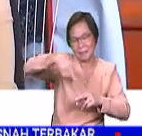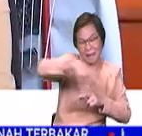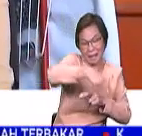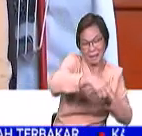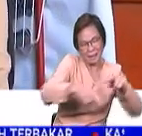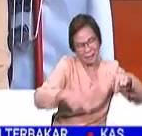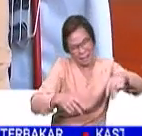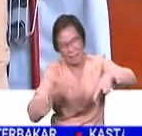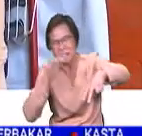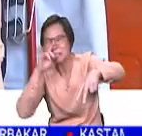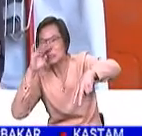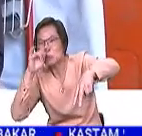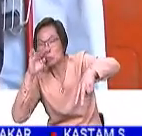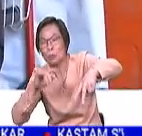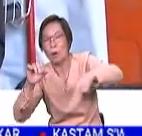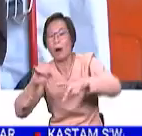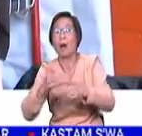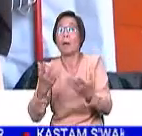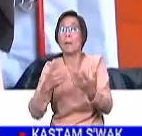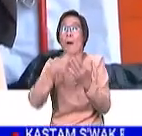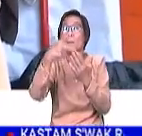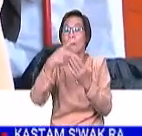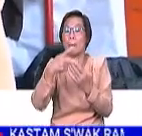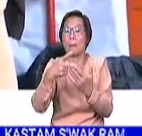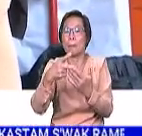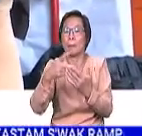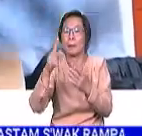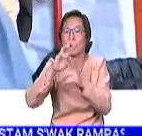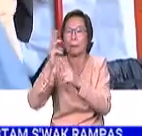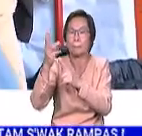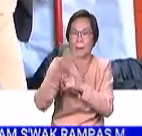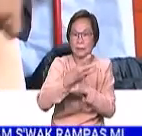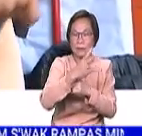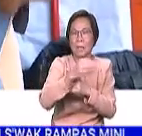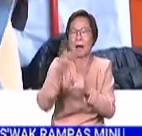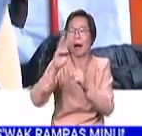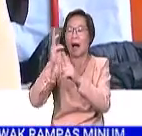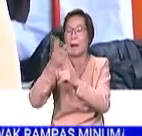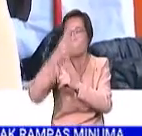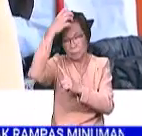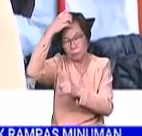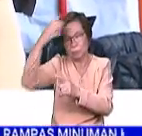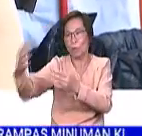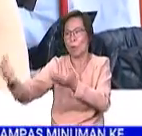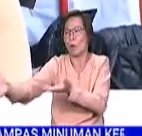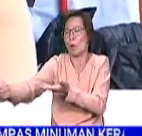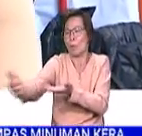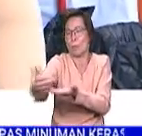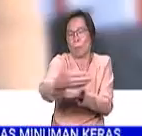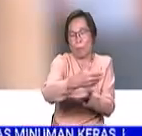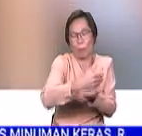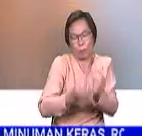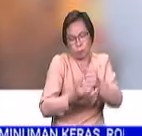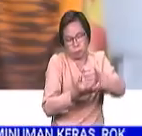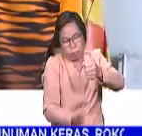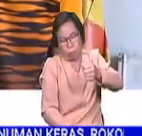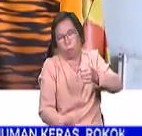hasilnya inisiatip petumbuhan kebajikan ilmu dan amal selango mengumpul dana